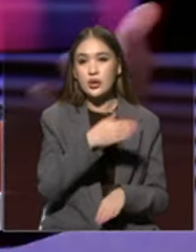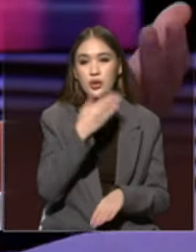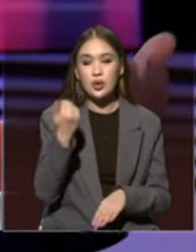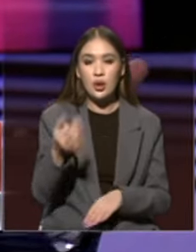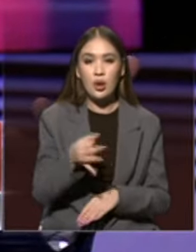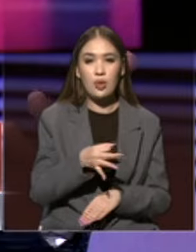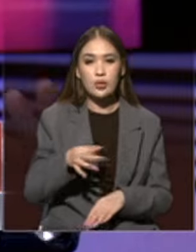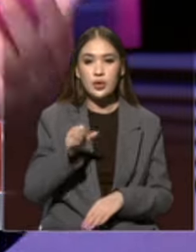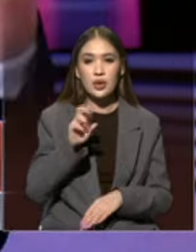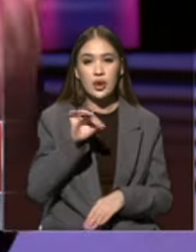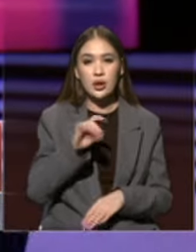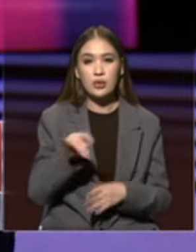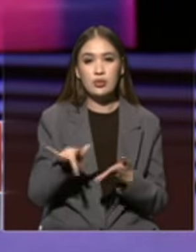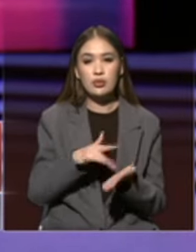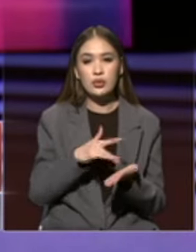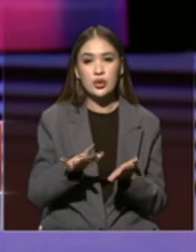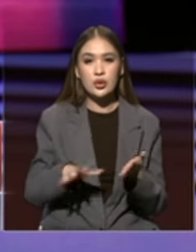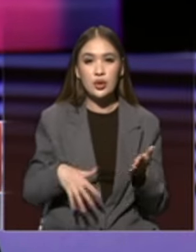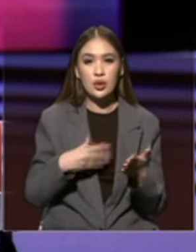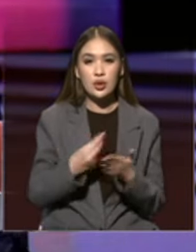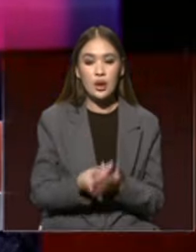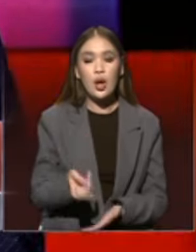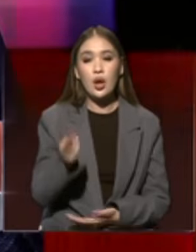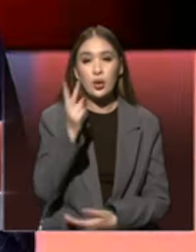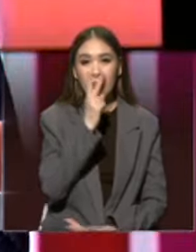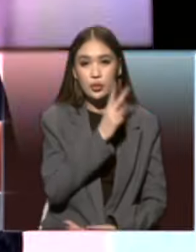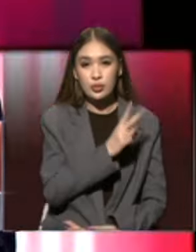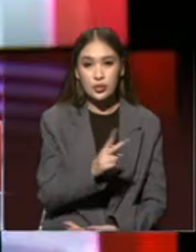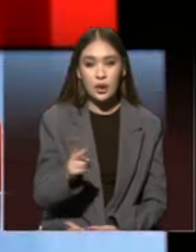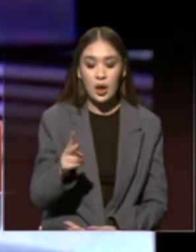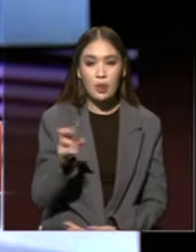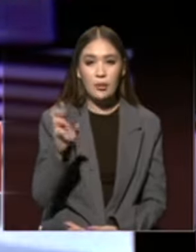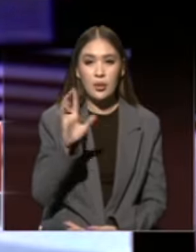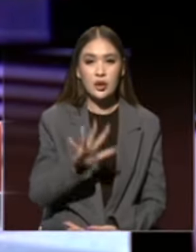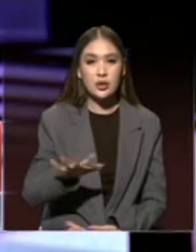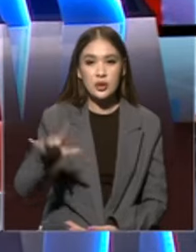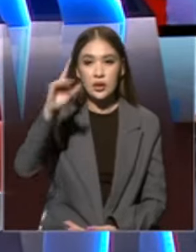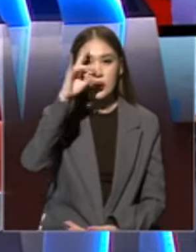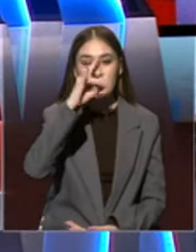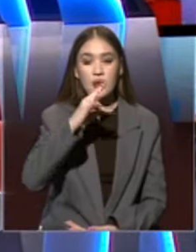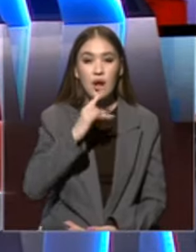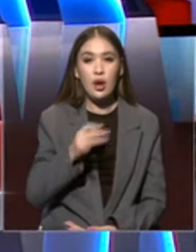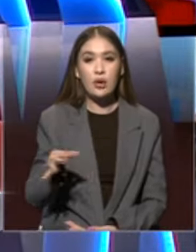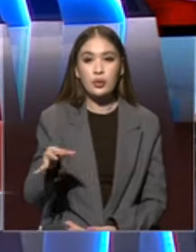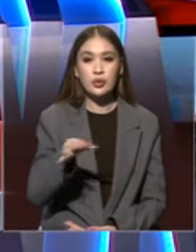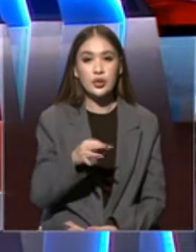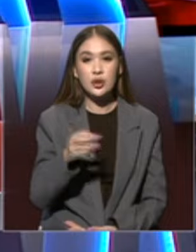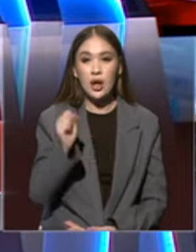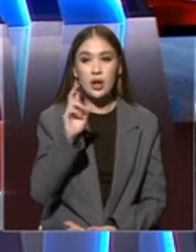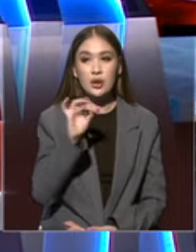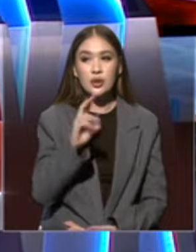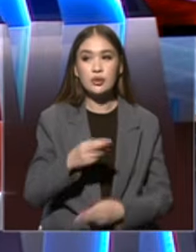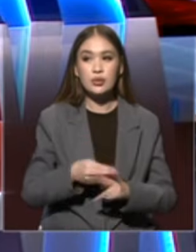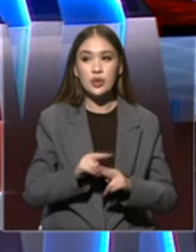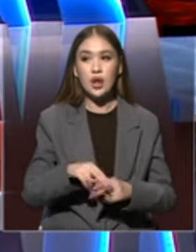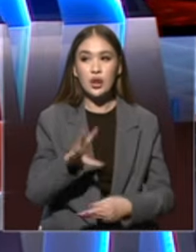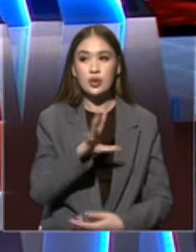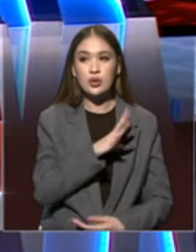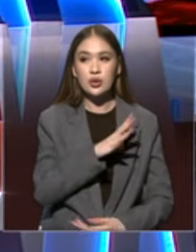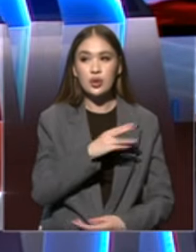әкімдік бюджеттік заявкасын беріп тұр. Көріп тұрғаным, Батыс Қазақстан облысының әкімі нақты мен ақшам жетпейді, ақшамен көмектесіңдер